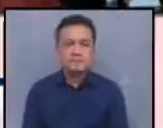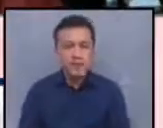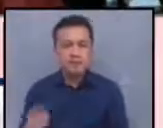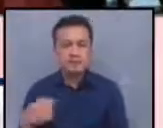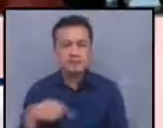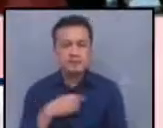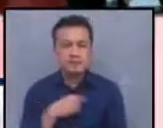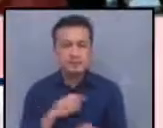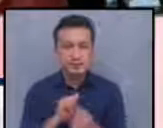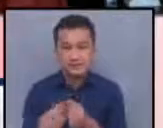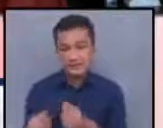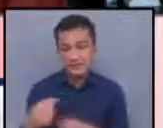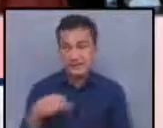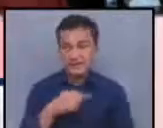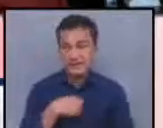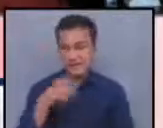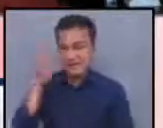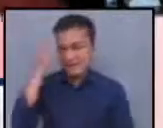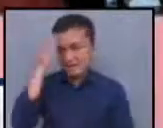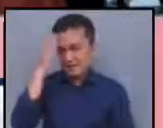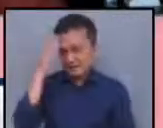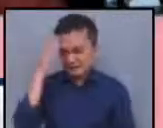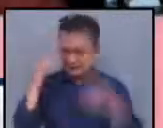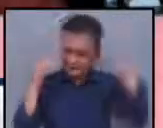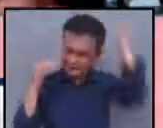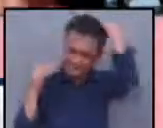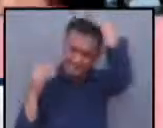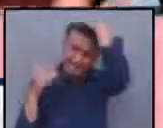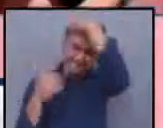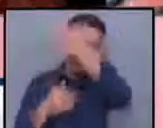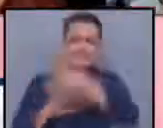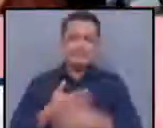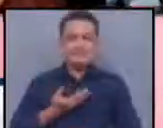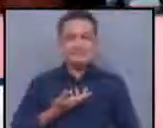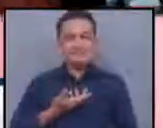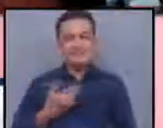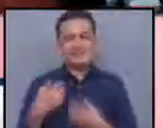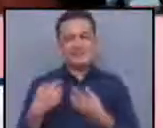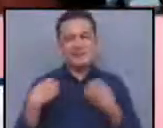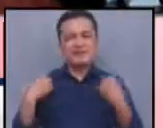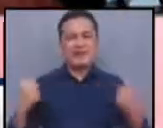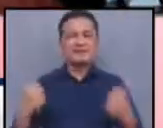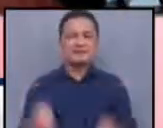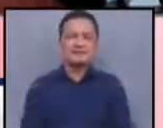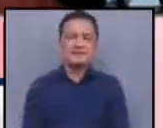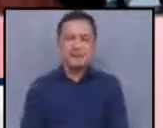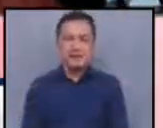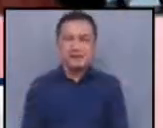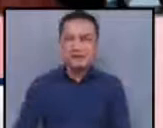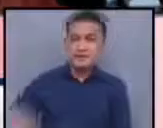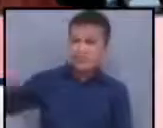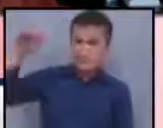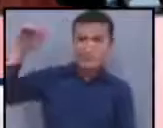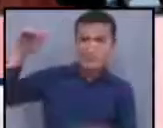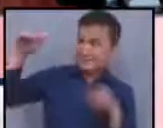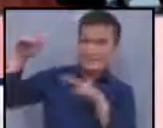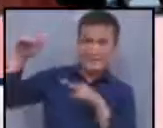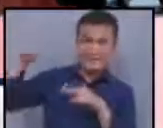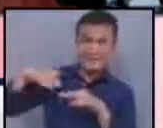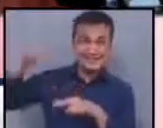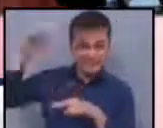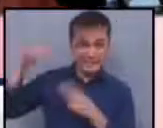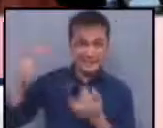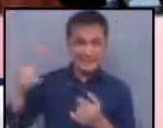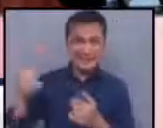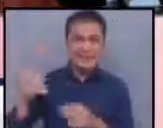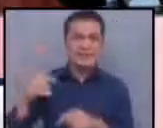mo naman tayo, Palavarn. So, ayun, ngayon, ang laki na talaga ng anak ko dalaga na nakikita nyo naman, di ba? Kaya parang tropa-tropa